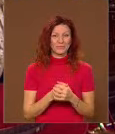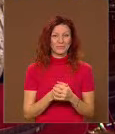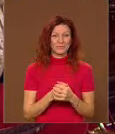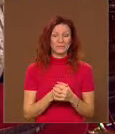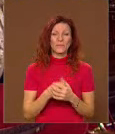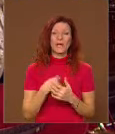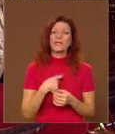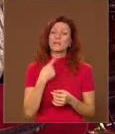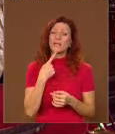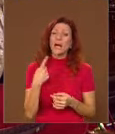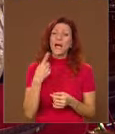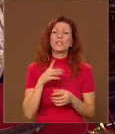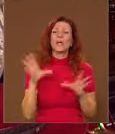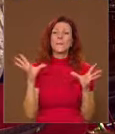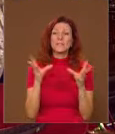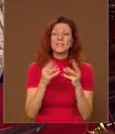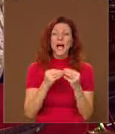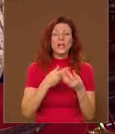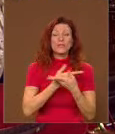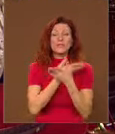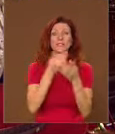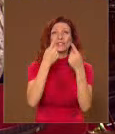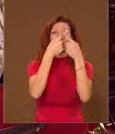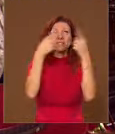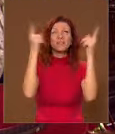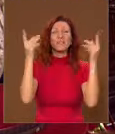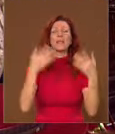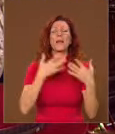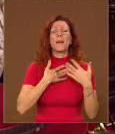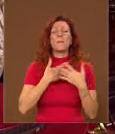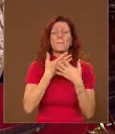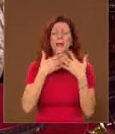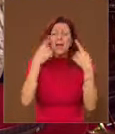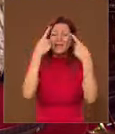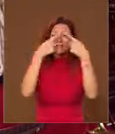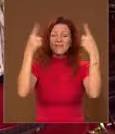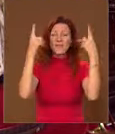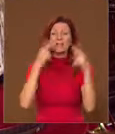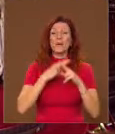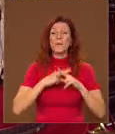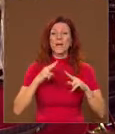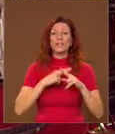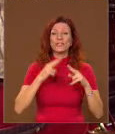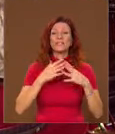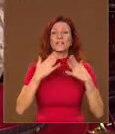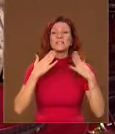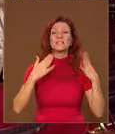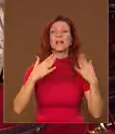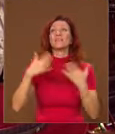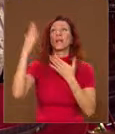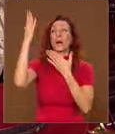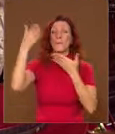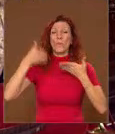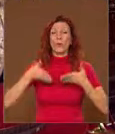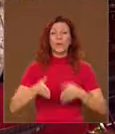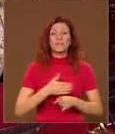Като поменем заедно с всички свети, Пресвятата, Пречиста, Преблагословена, славна Владичица наша, Богородица и винаги